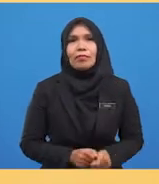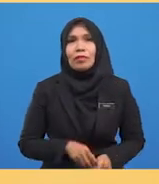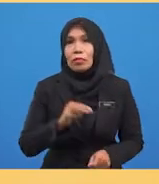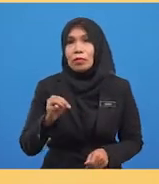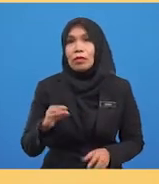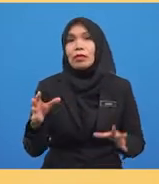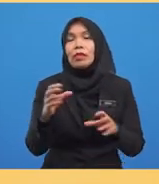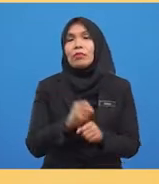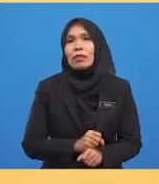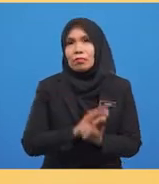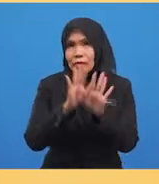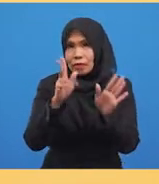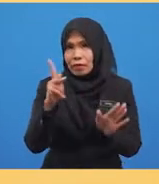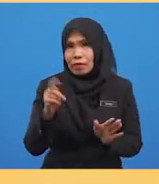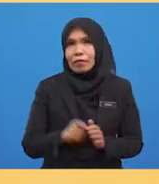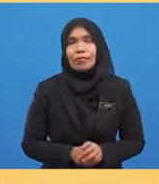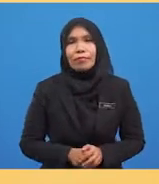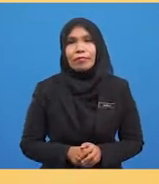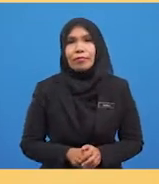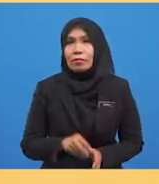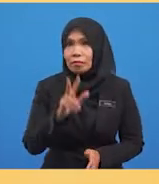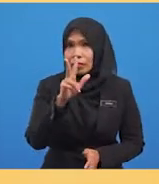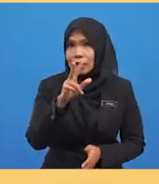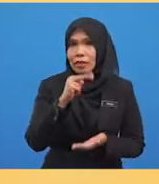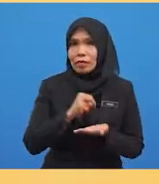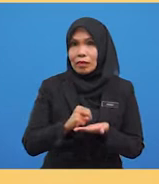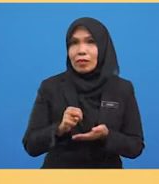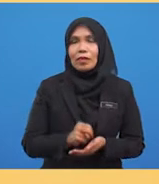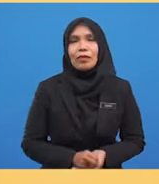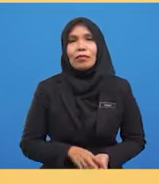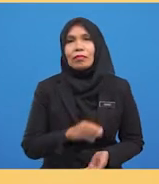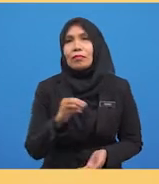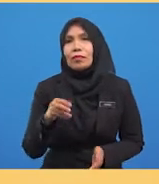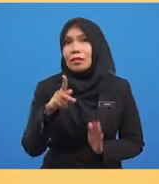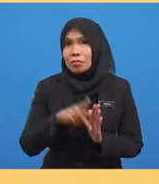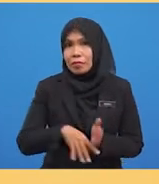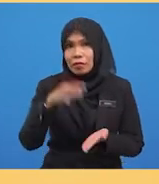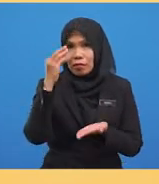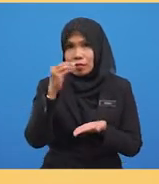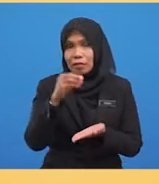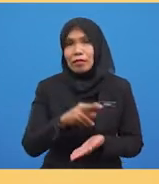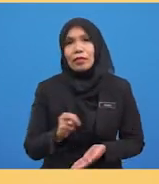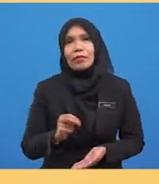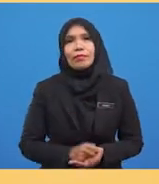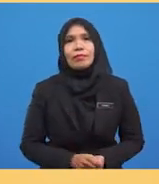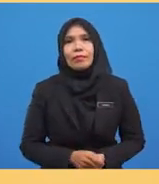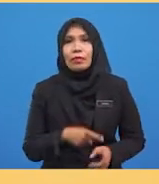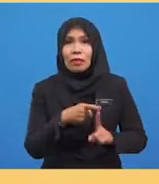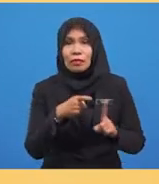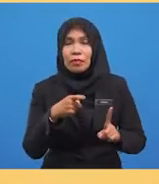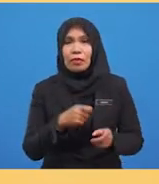menjelaskan sekurang-kurangnya tiga nilai dan pengajaran daripada kandungan